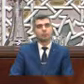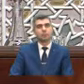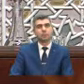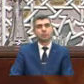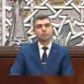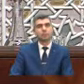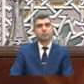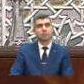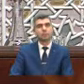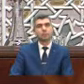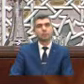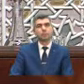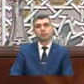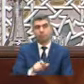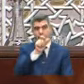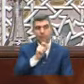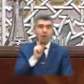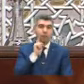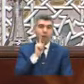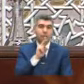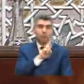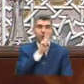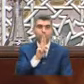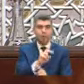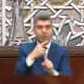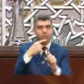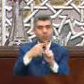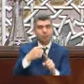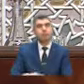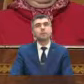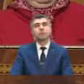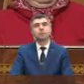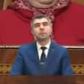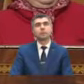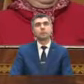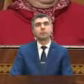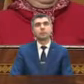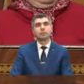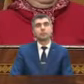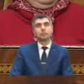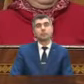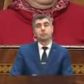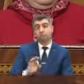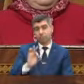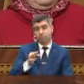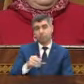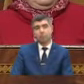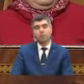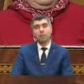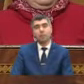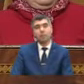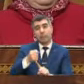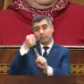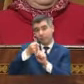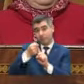السيدة النائبة. سيد، شكرا سيد الرئيسة. السيد الوزير المحترم، طبعا تحققت إنجازات مهمة